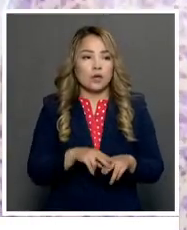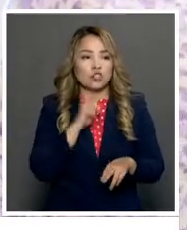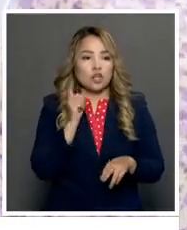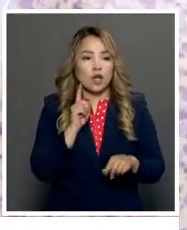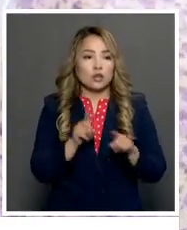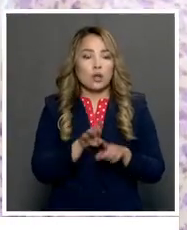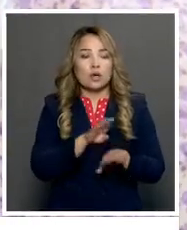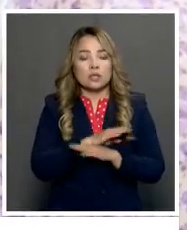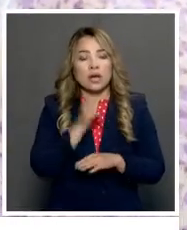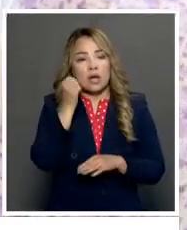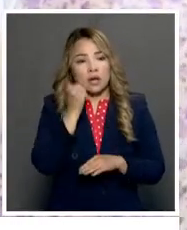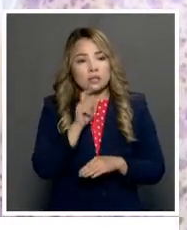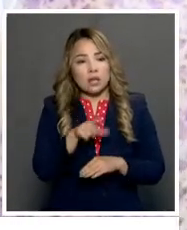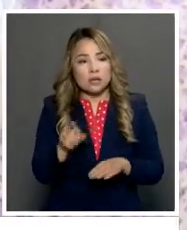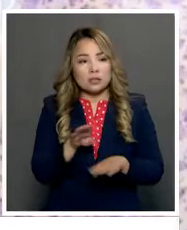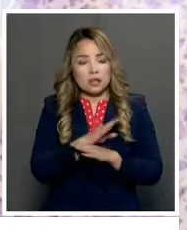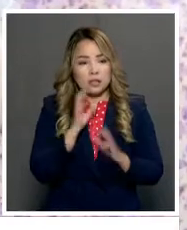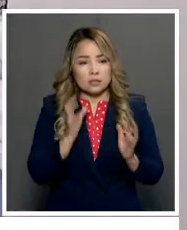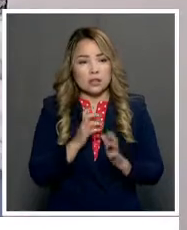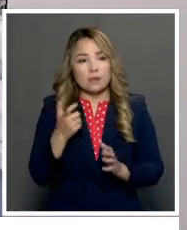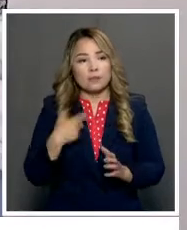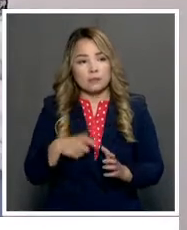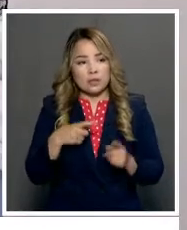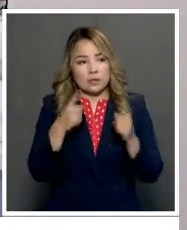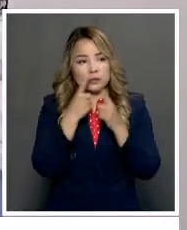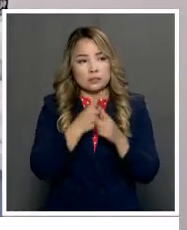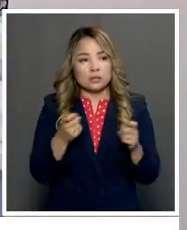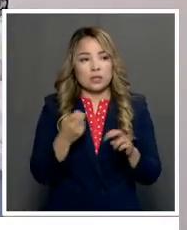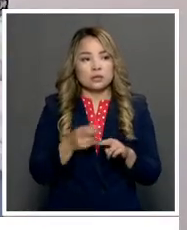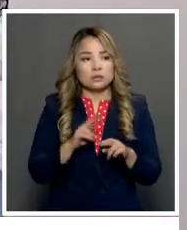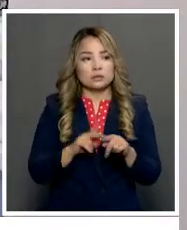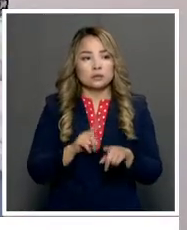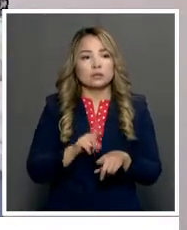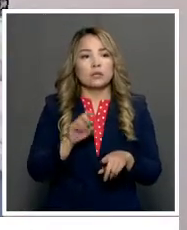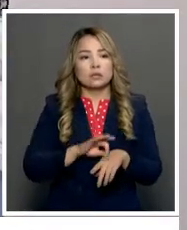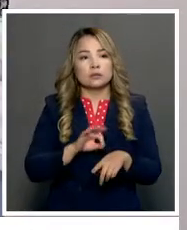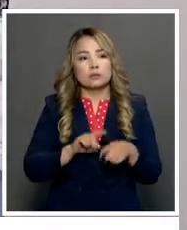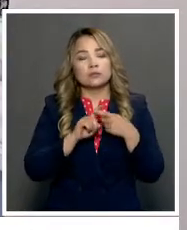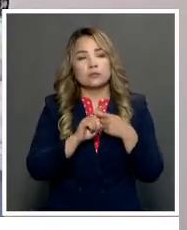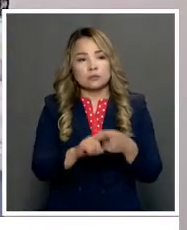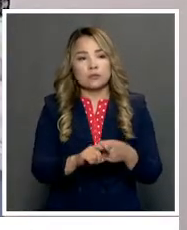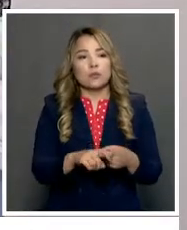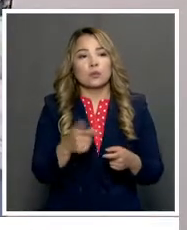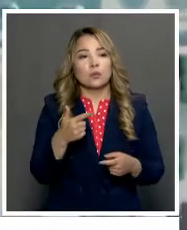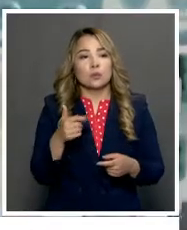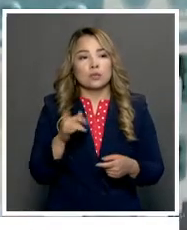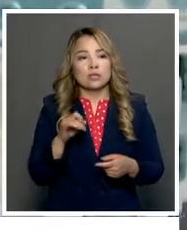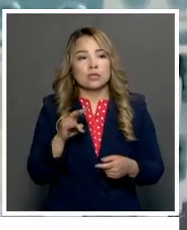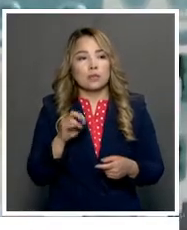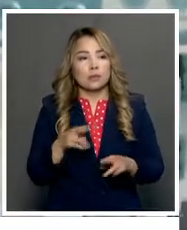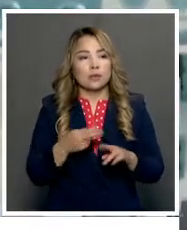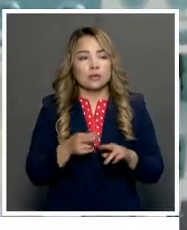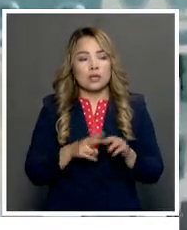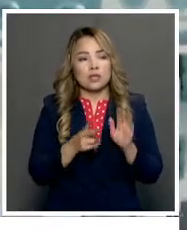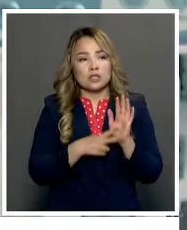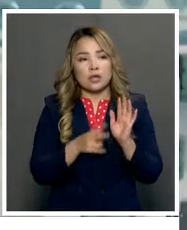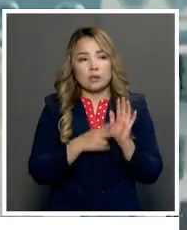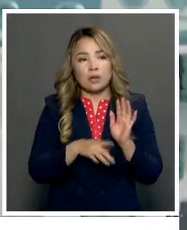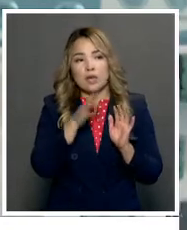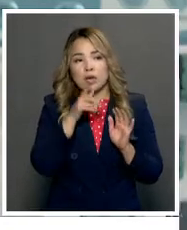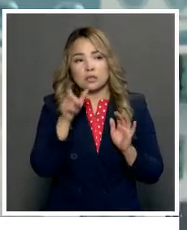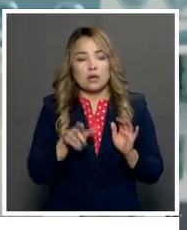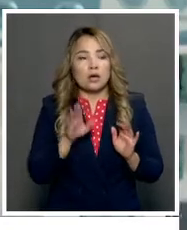да кетіп жатыр, қарилер де кетіп жатыр. Сақтаныңыздар. Аңдамай жүріп ауру жұқтырғандардың тағы бірі Гүлзейнеп Елғонова. 70